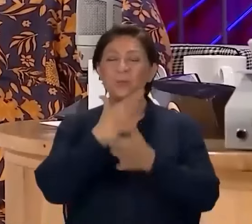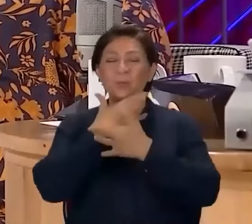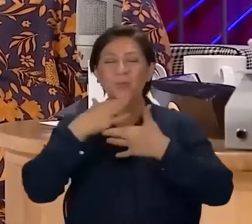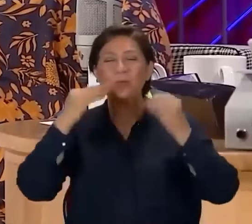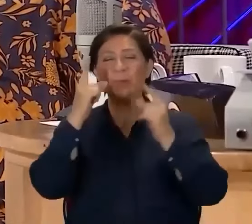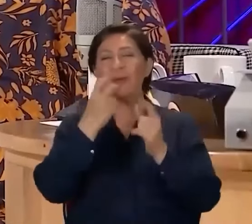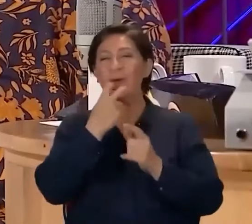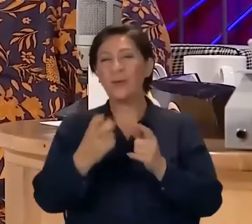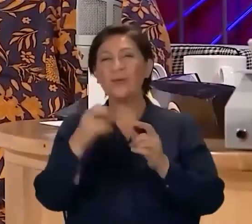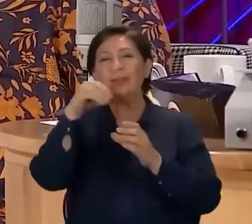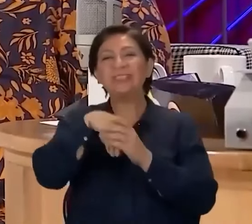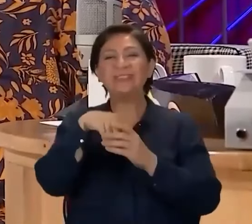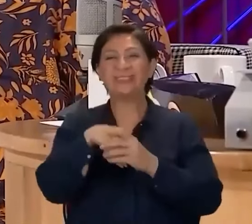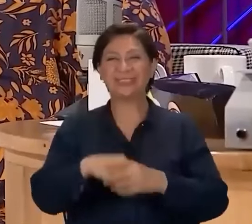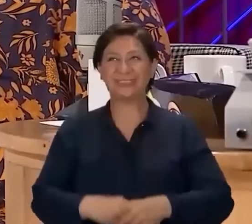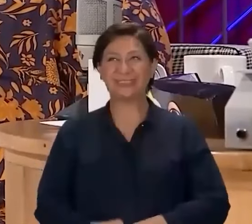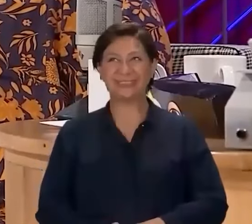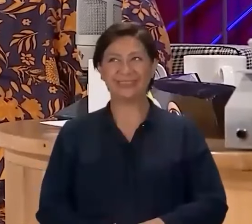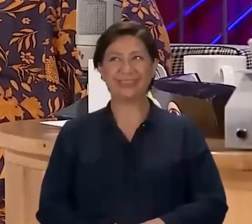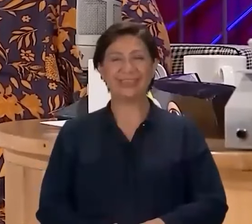mutlu bir ömür için.